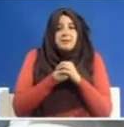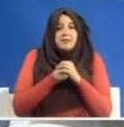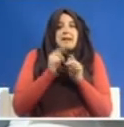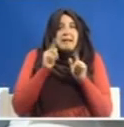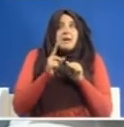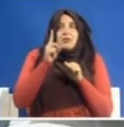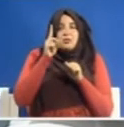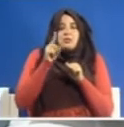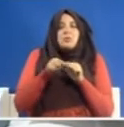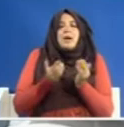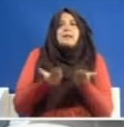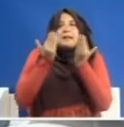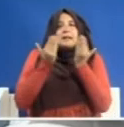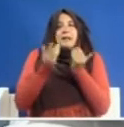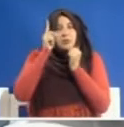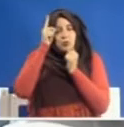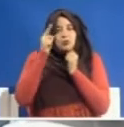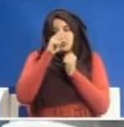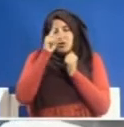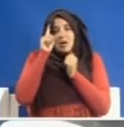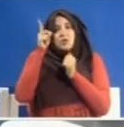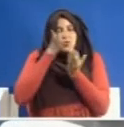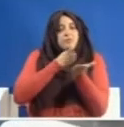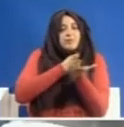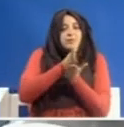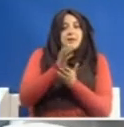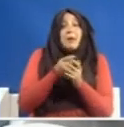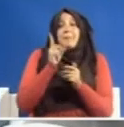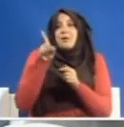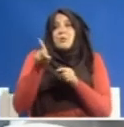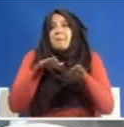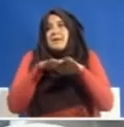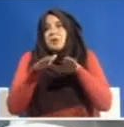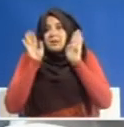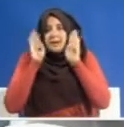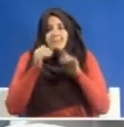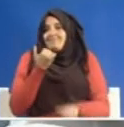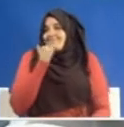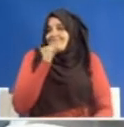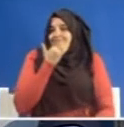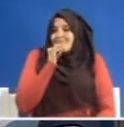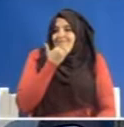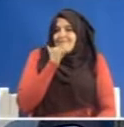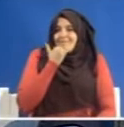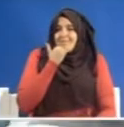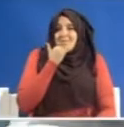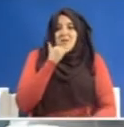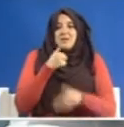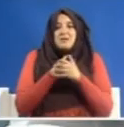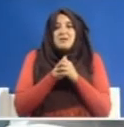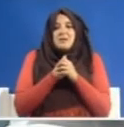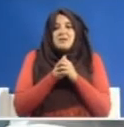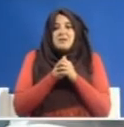ربي، ادعي له إن شاء الله ربي يهديه. أما بطريقة اللي راه يصلي بها غلط، يصلي جميع الصلوات